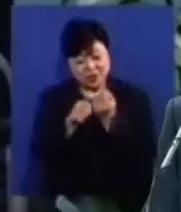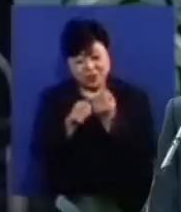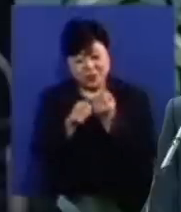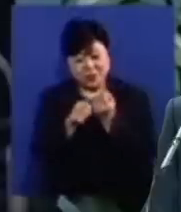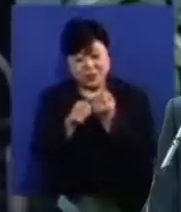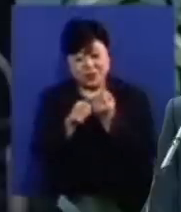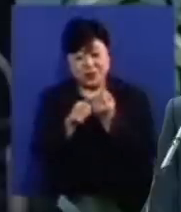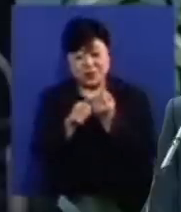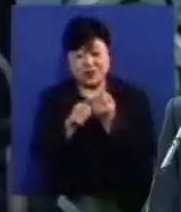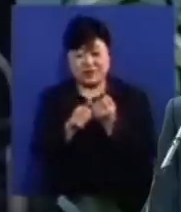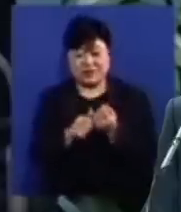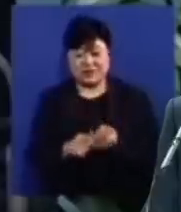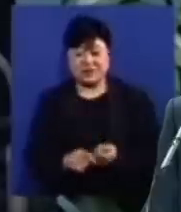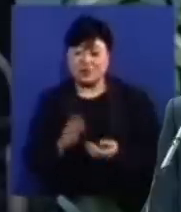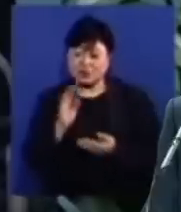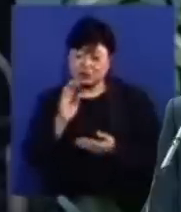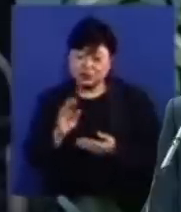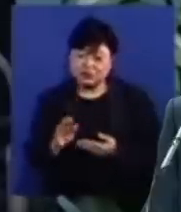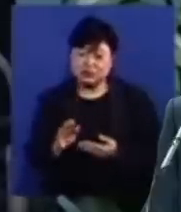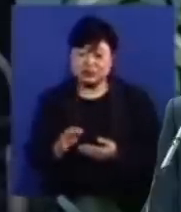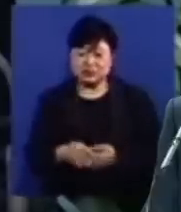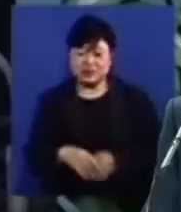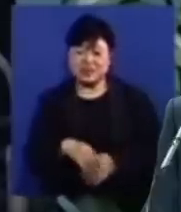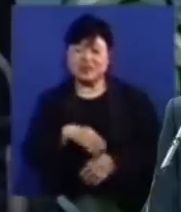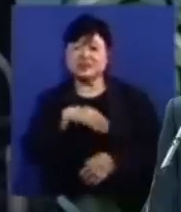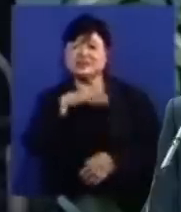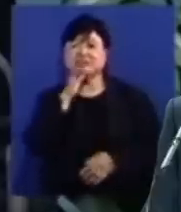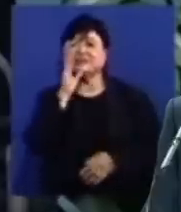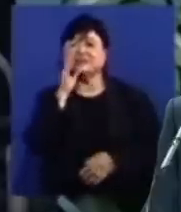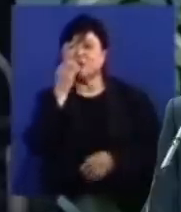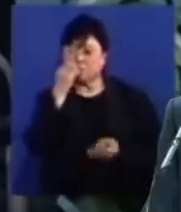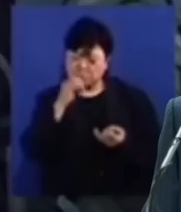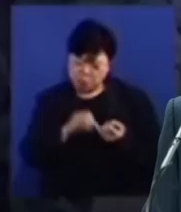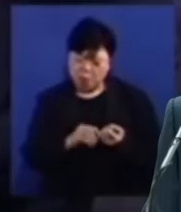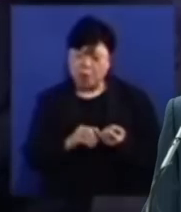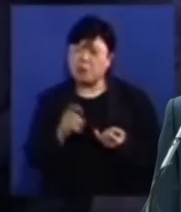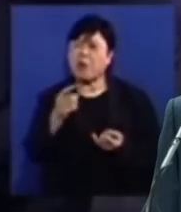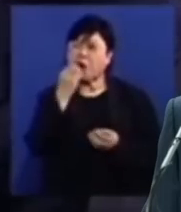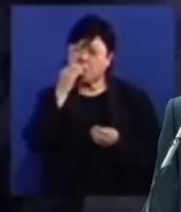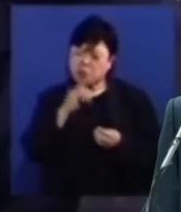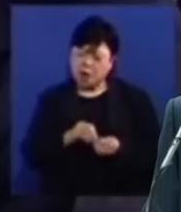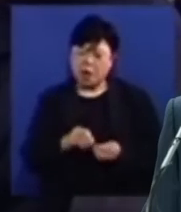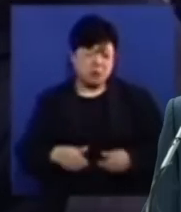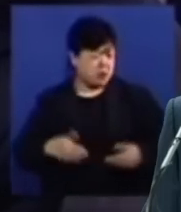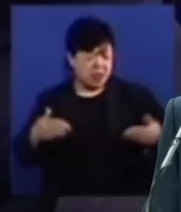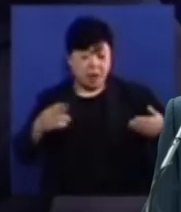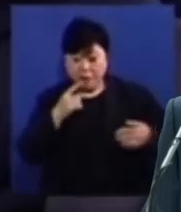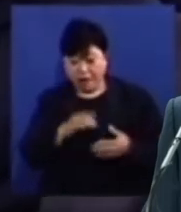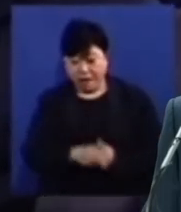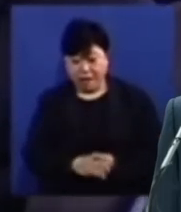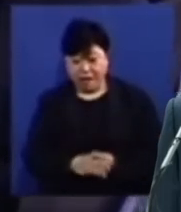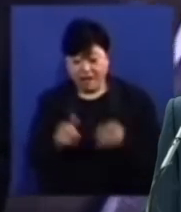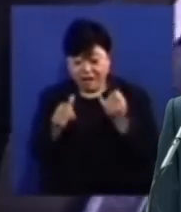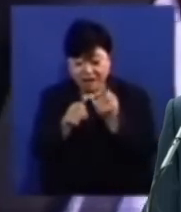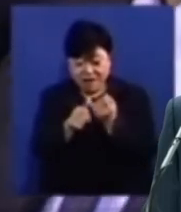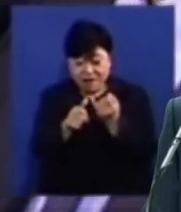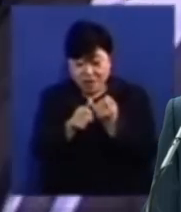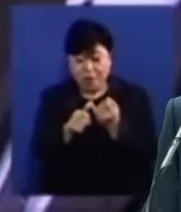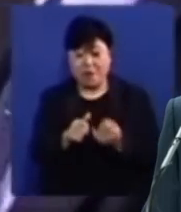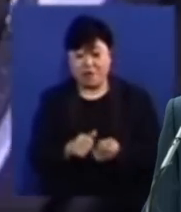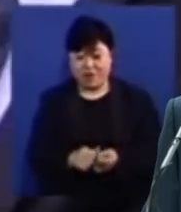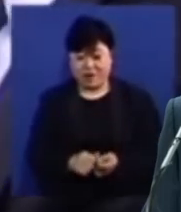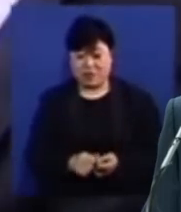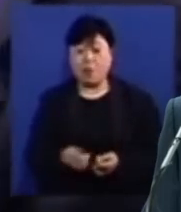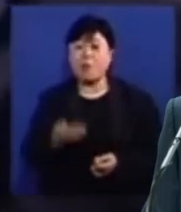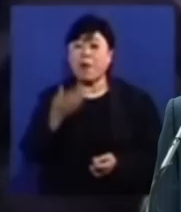결혼한 지 언제라고 다 늙어서 지금 뽀뽀를 하고 키스를 하냐. 결혼한 지 언제가 돼도 지금